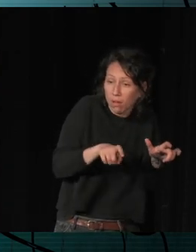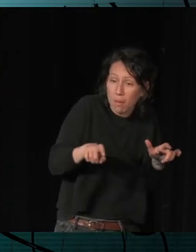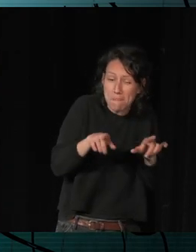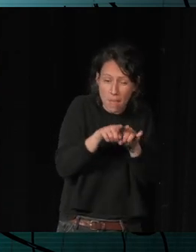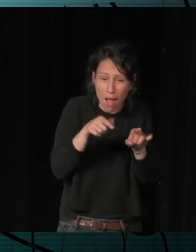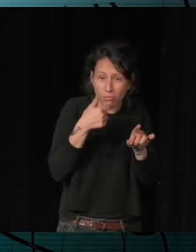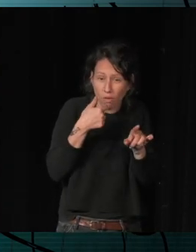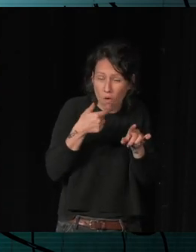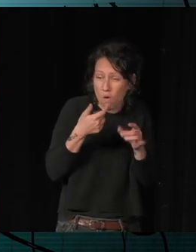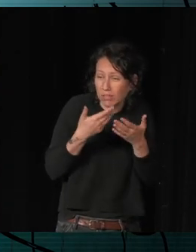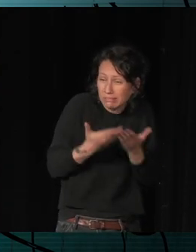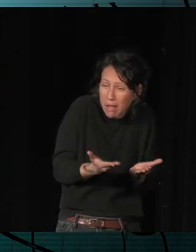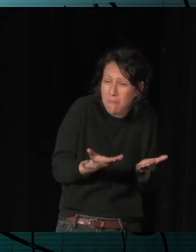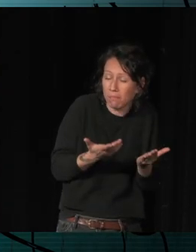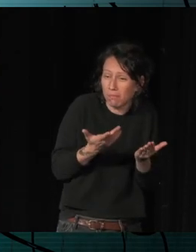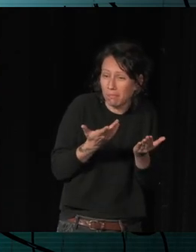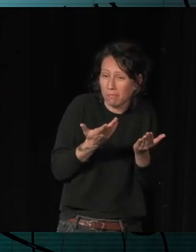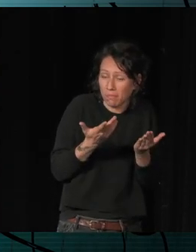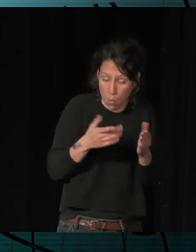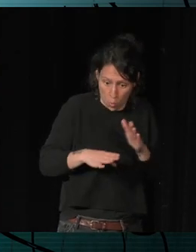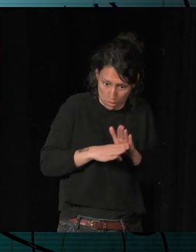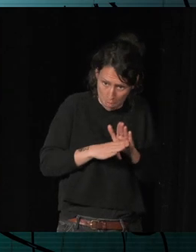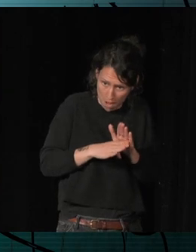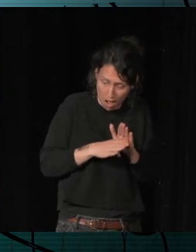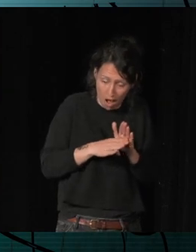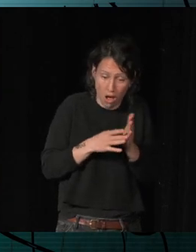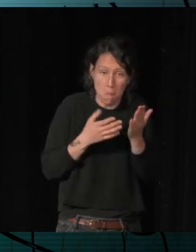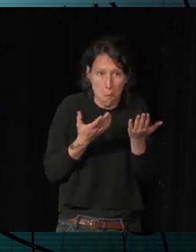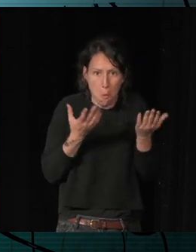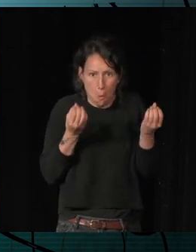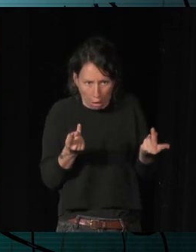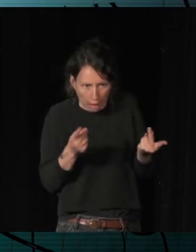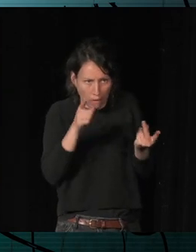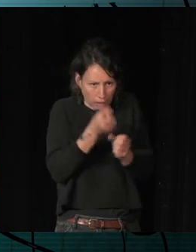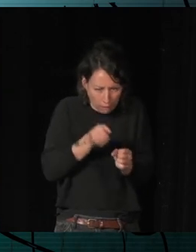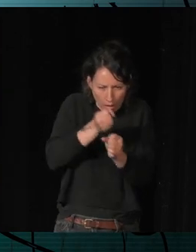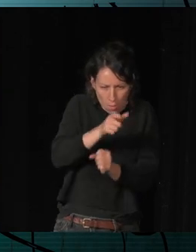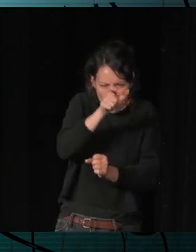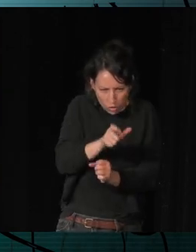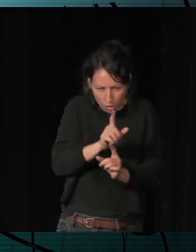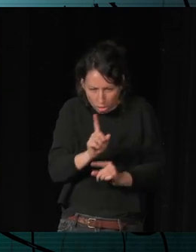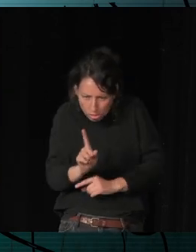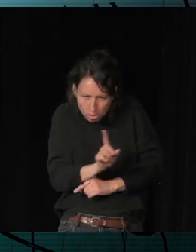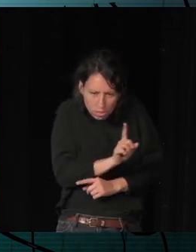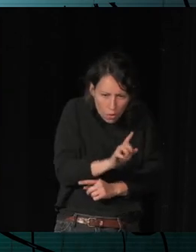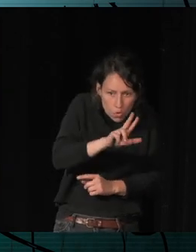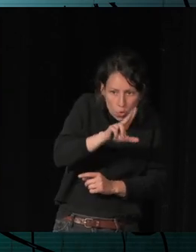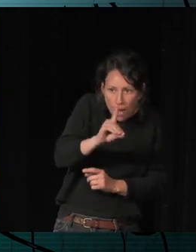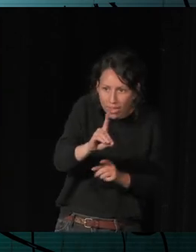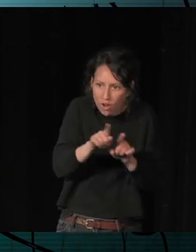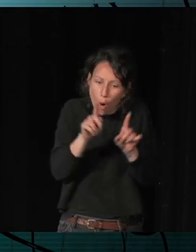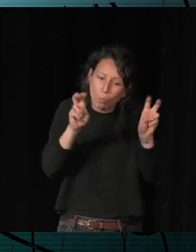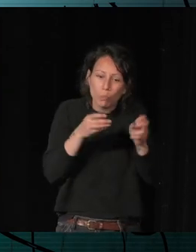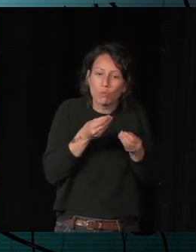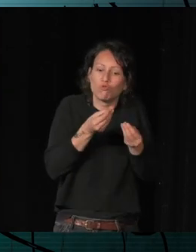que j'ai dû me poser aussi au début c'était mais voilà ok on va faire un bonhomme qui se déplace en 3D pour avoir beaucoup plus de liberté pour moi c'était le